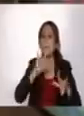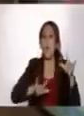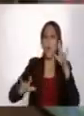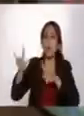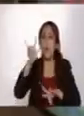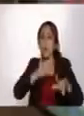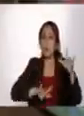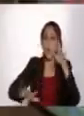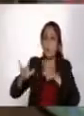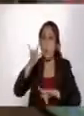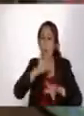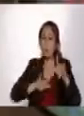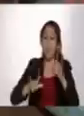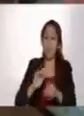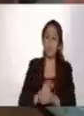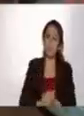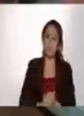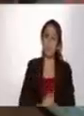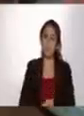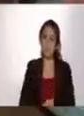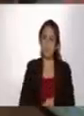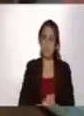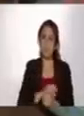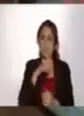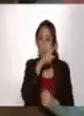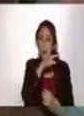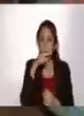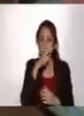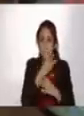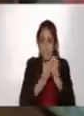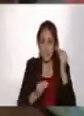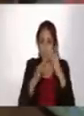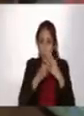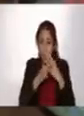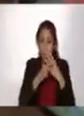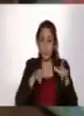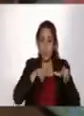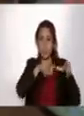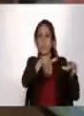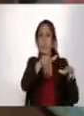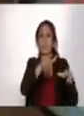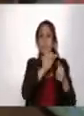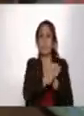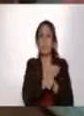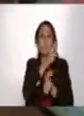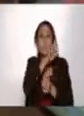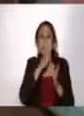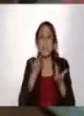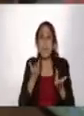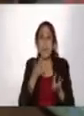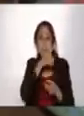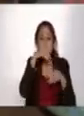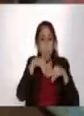خدوهم وانا بقول لهم انتوا واخدين جوز بنتي؟ لا جوز بنتي ما عملش حاجه، بنتي ما تتاخدش كده بصراحه، ما حدش ياخدها، بنتي ده حد خطفها.